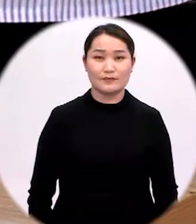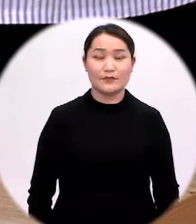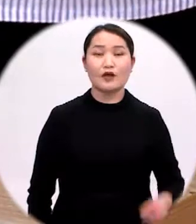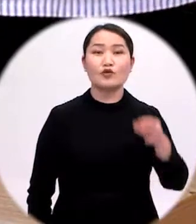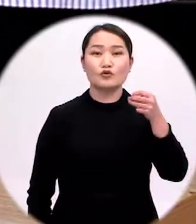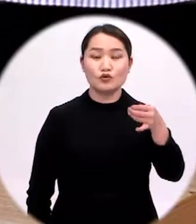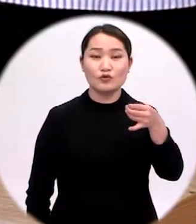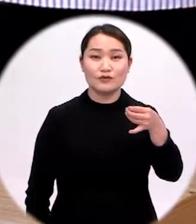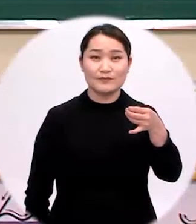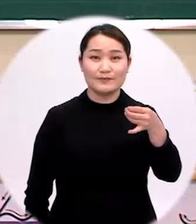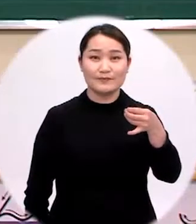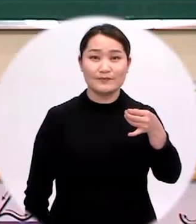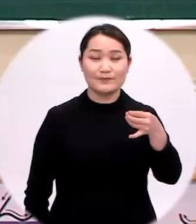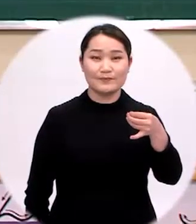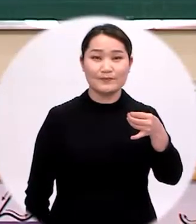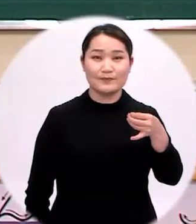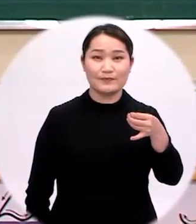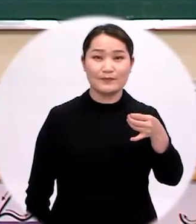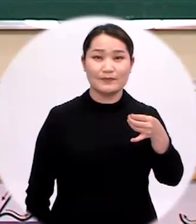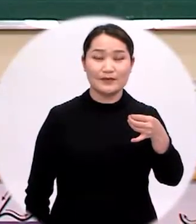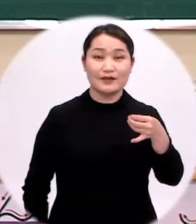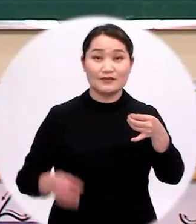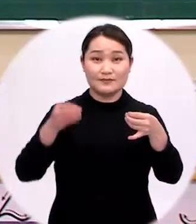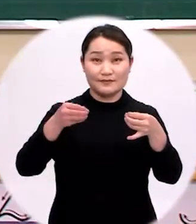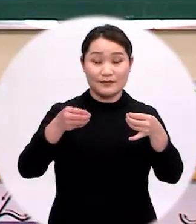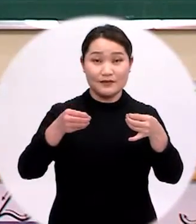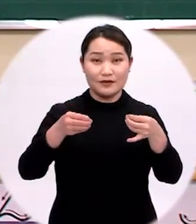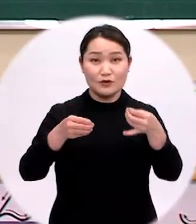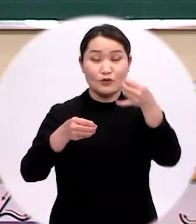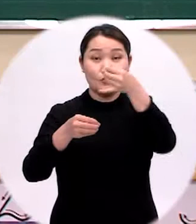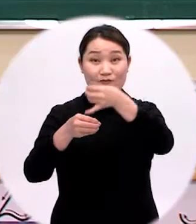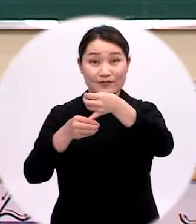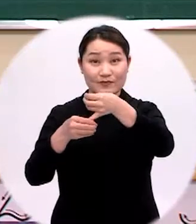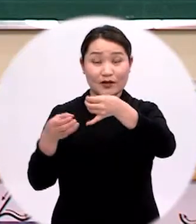ашиглаж болно. За, багш нь харуулъя.